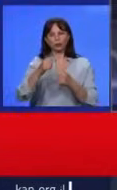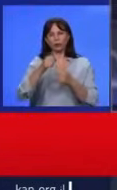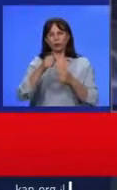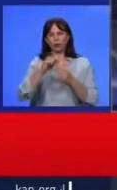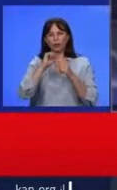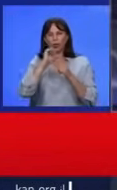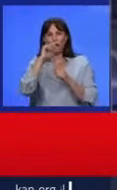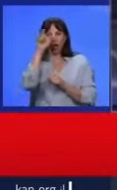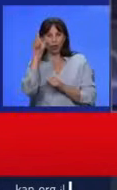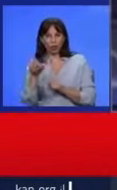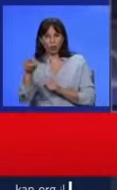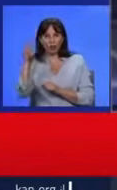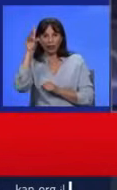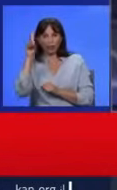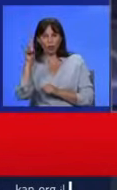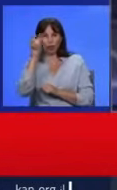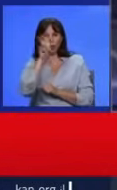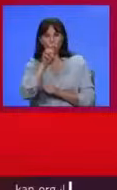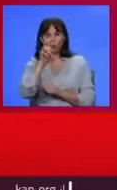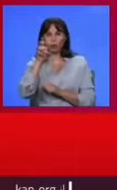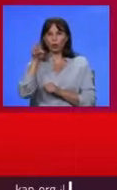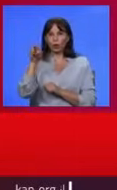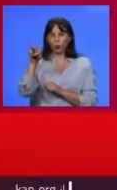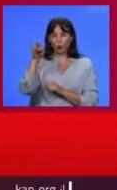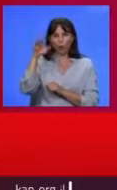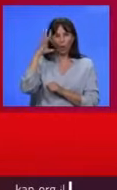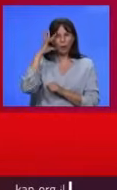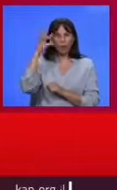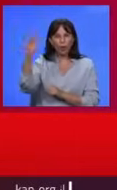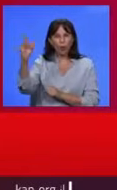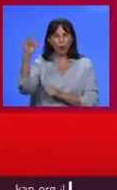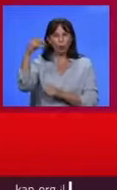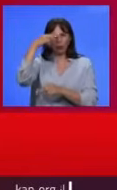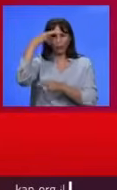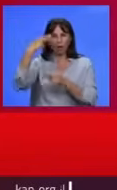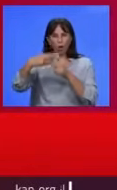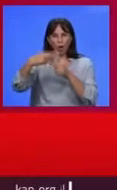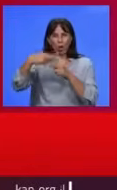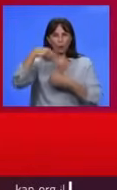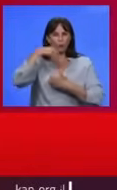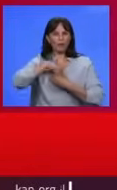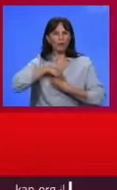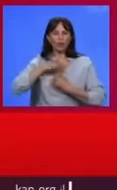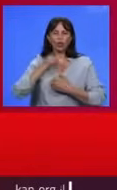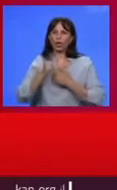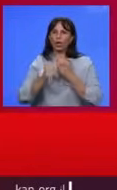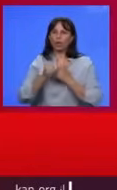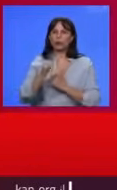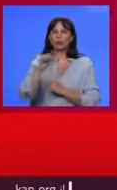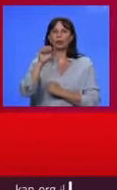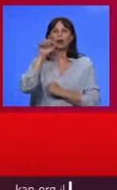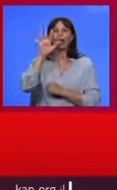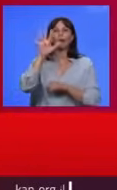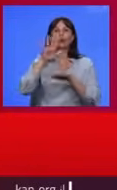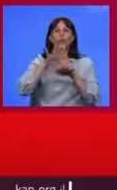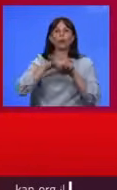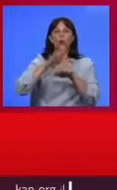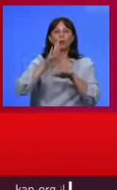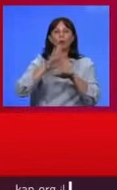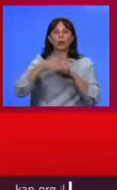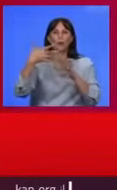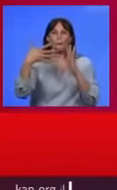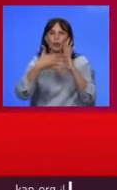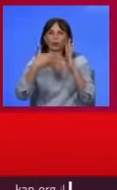הזה, איך אומרים, סבל מטראומות, ממחלות קשות ביותר, 5 מומחים סרקו